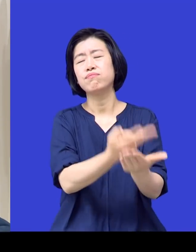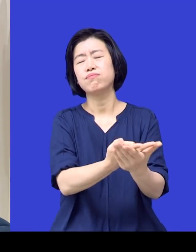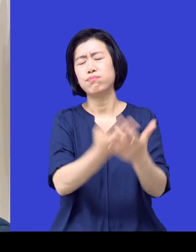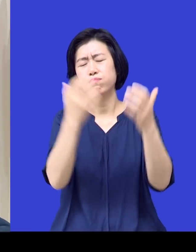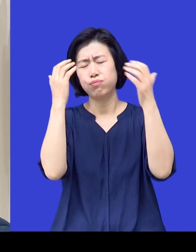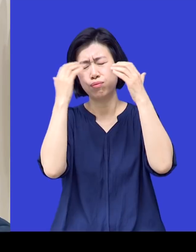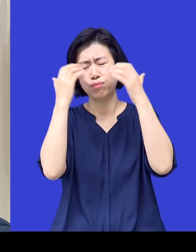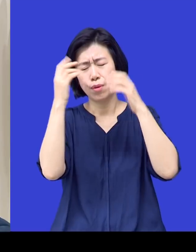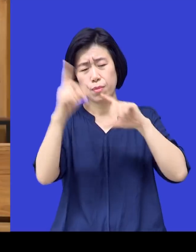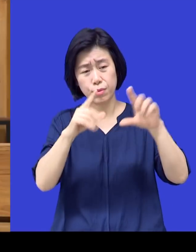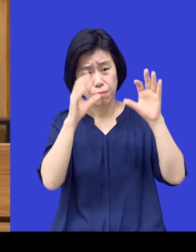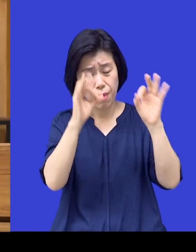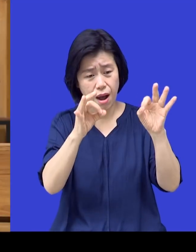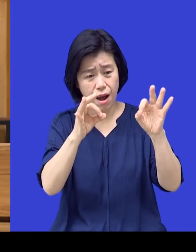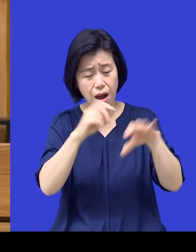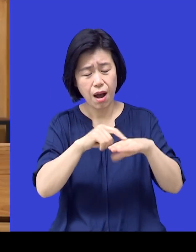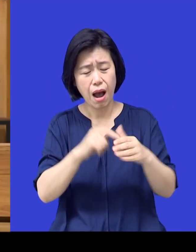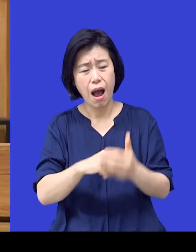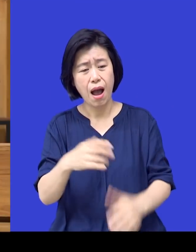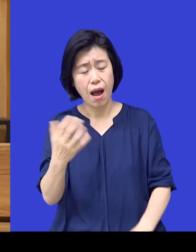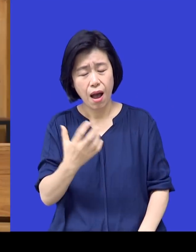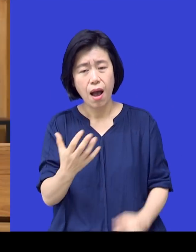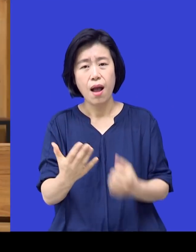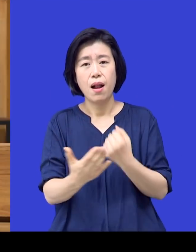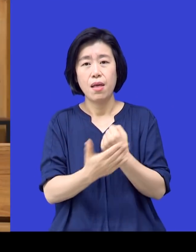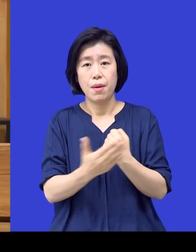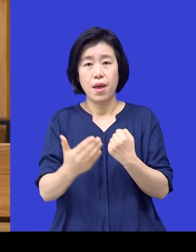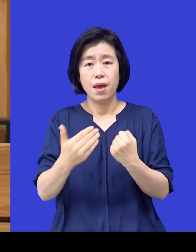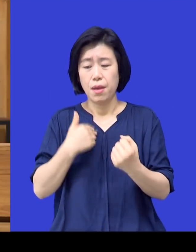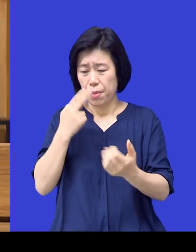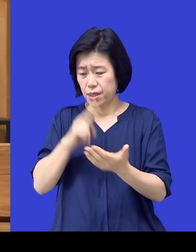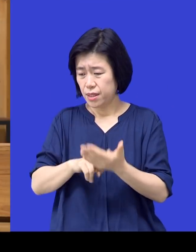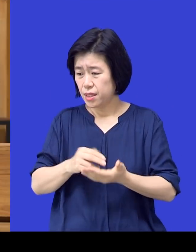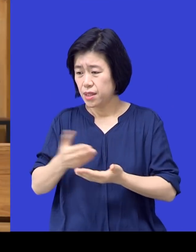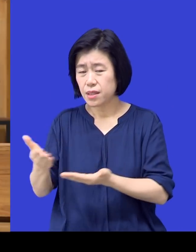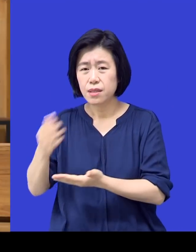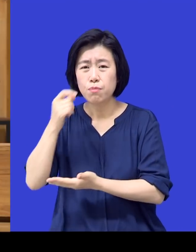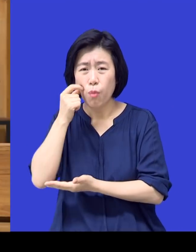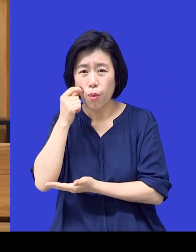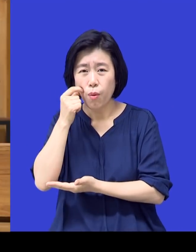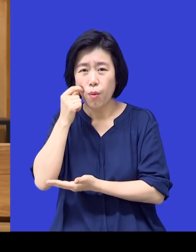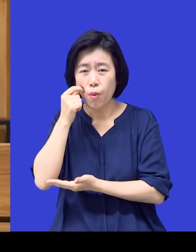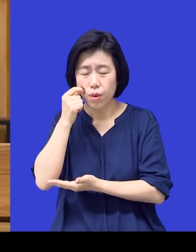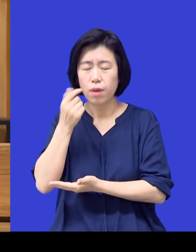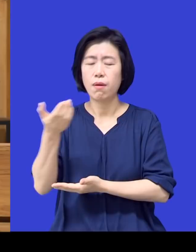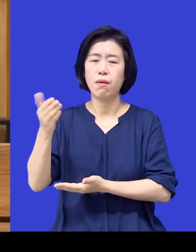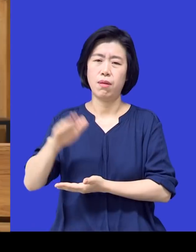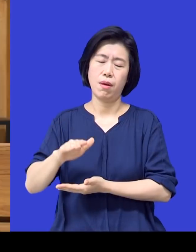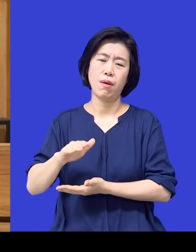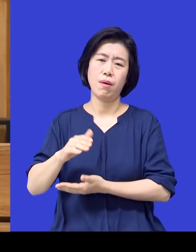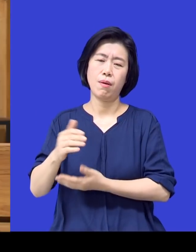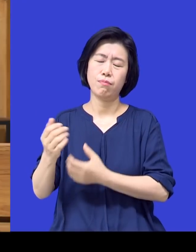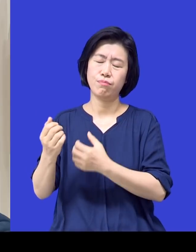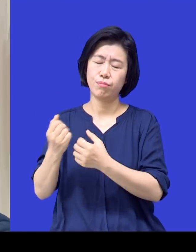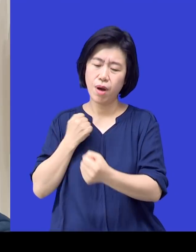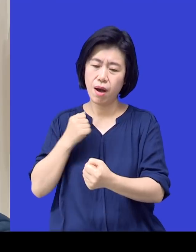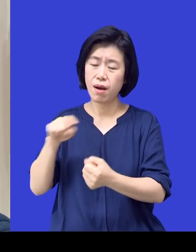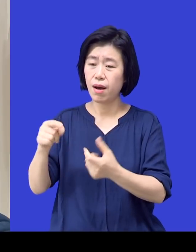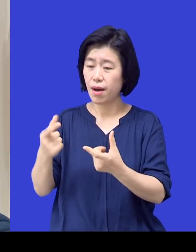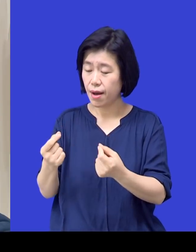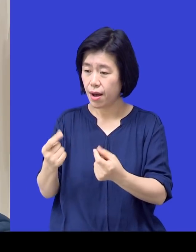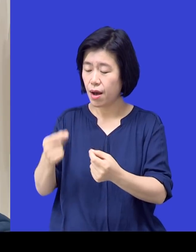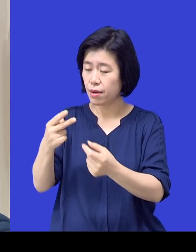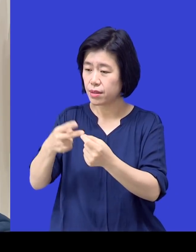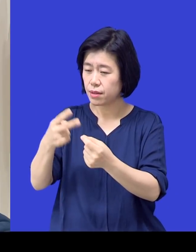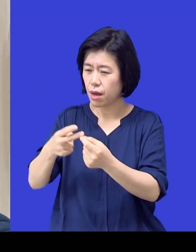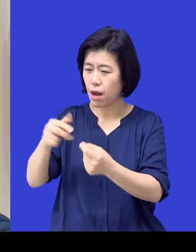편지 쓸 겨를도 없었습니다. 근데 이렇게 해주시니 너무 고맙습니다.